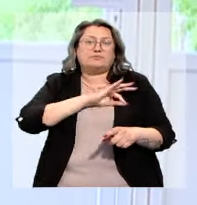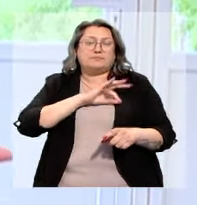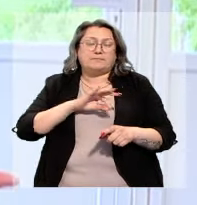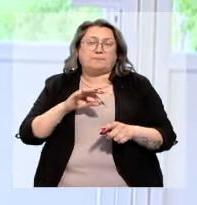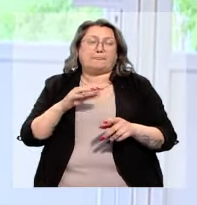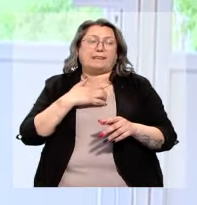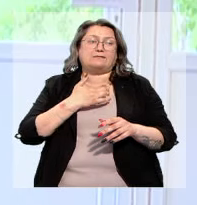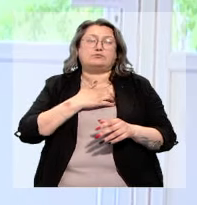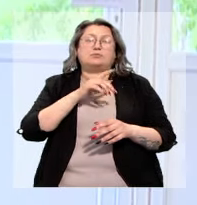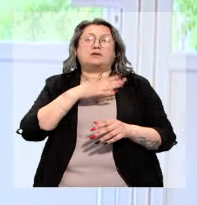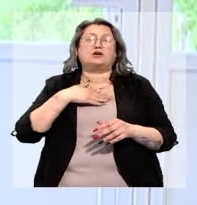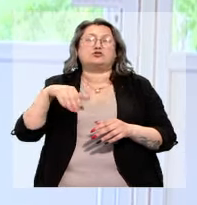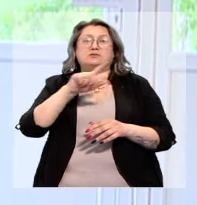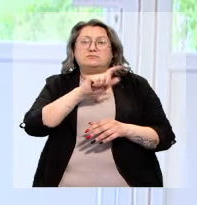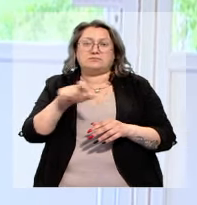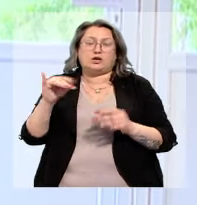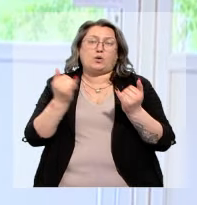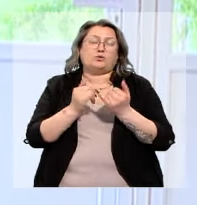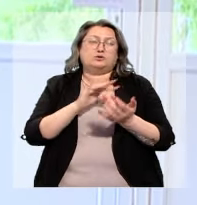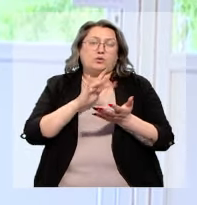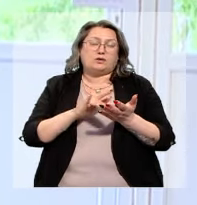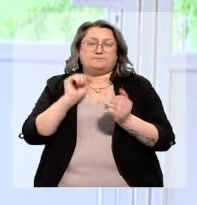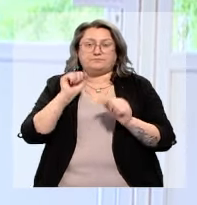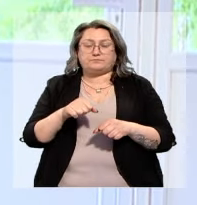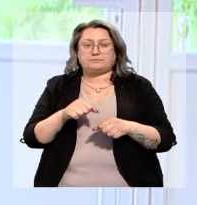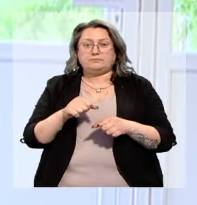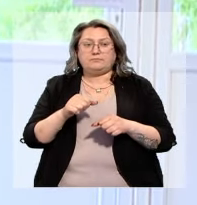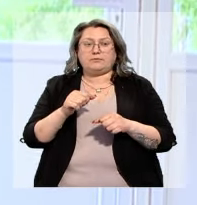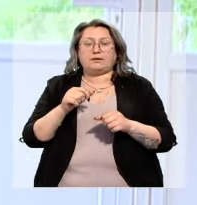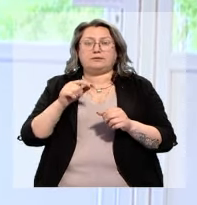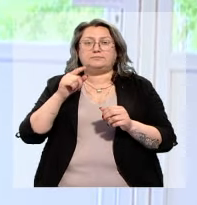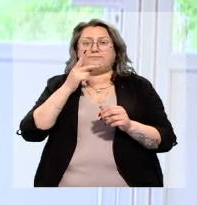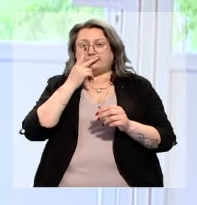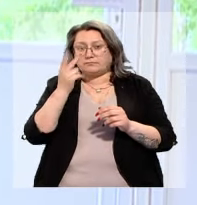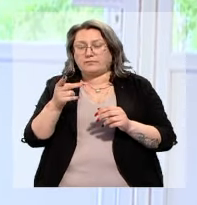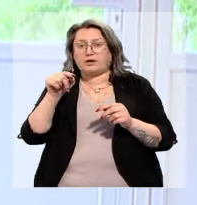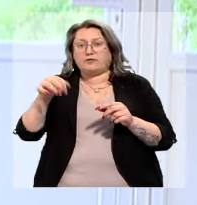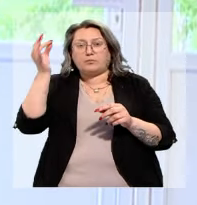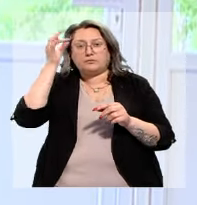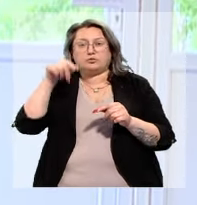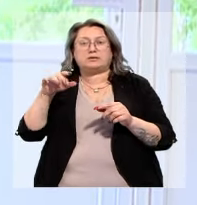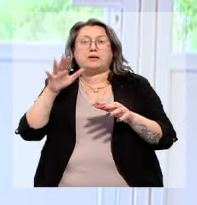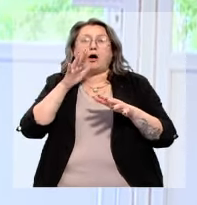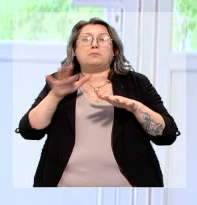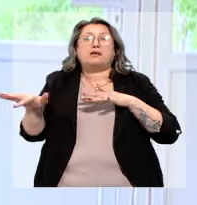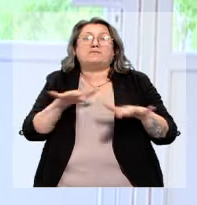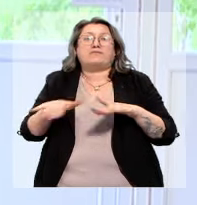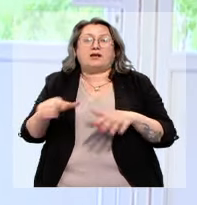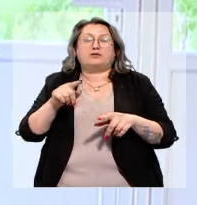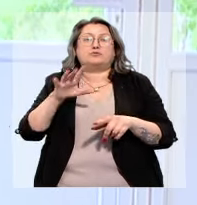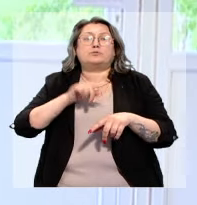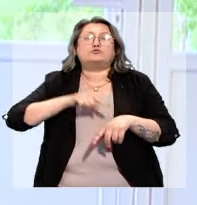наши горожане, а также гости города смогли окунуться в ту атмосферу, прочувствовать